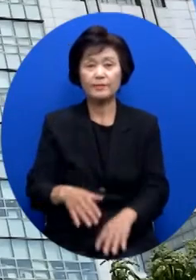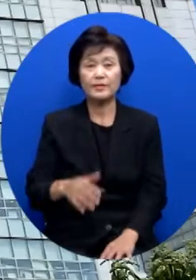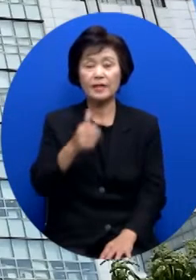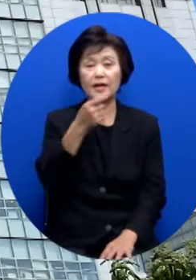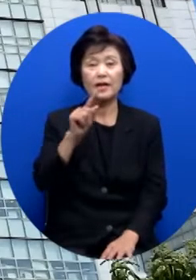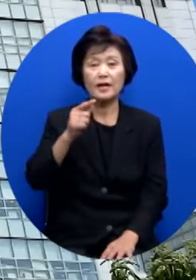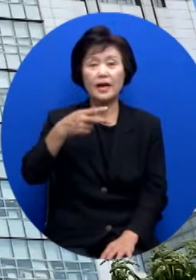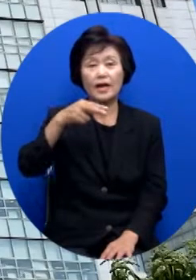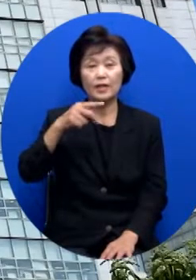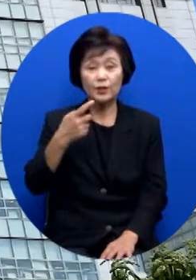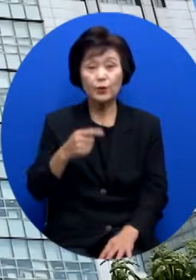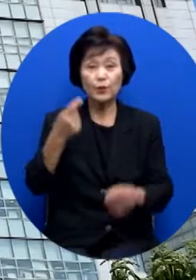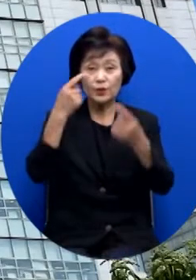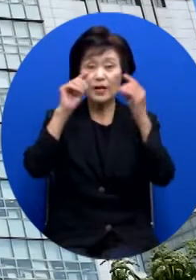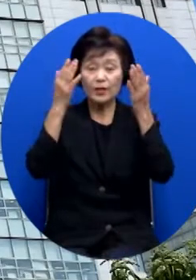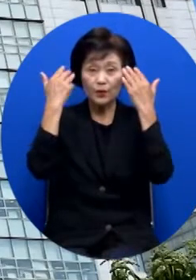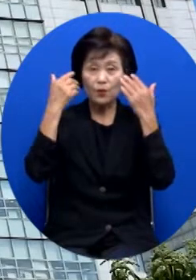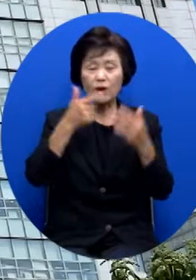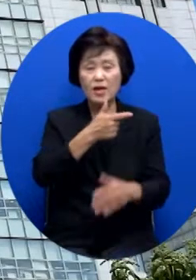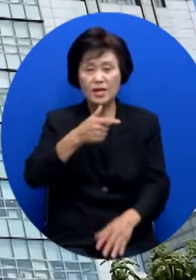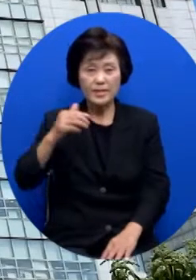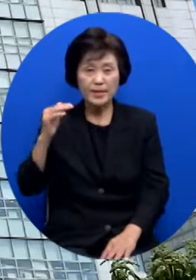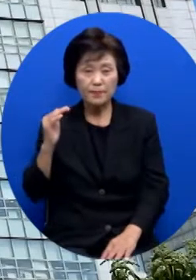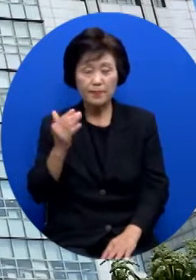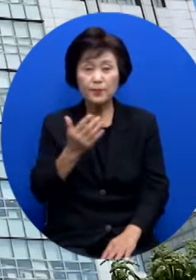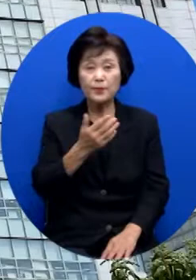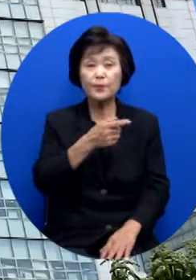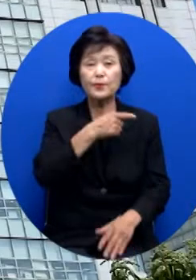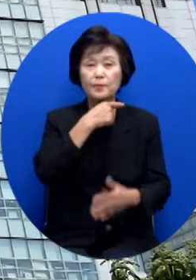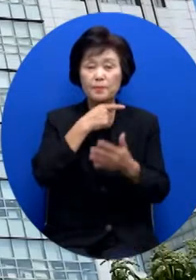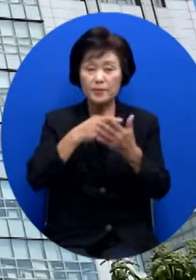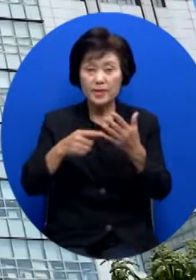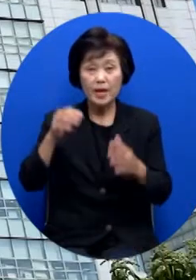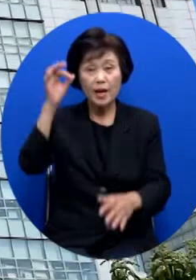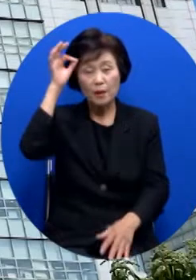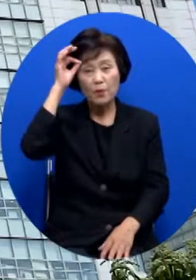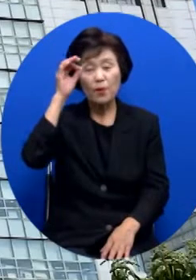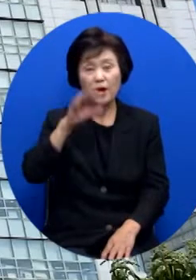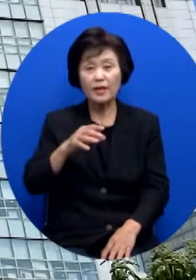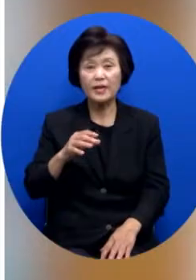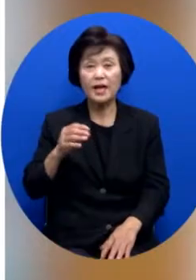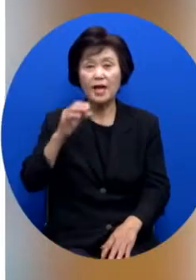한동대학교가 태풍 힌남노로 피해를 본 포항에 복구 지원을 위한 성금을 기탁했습니다.